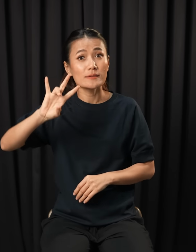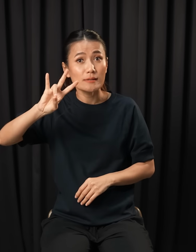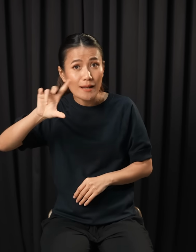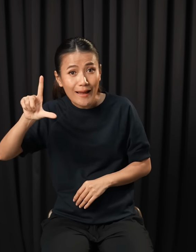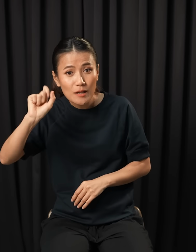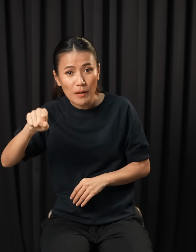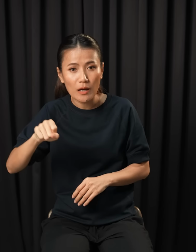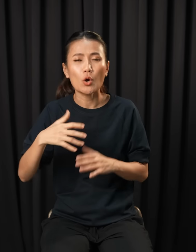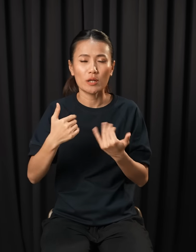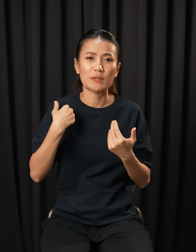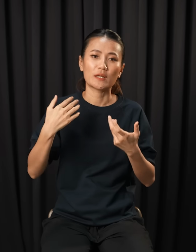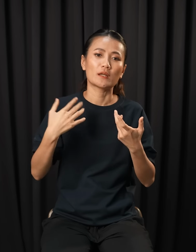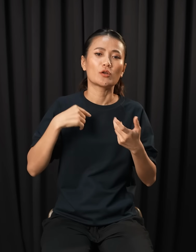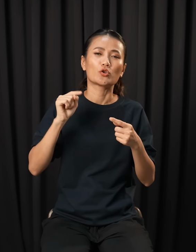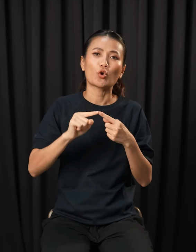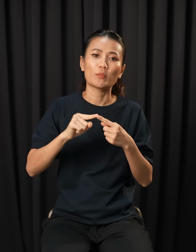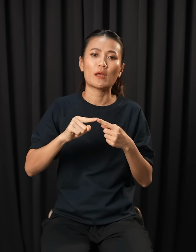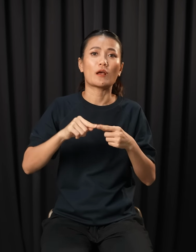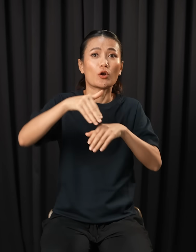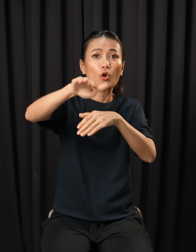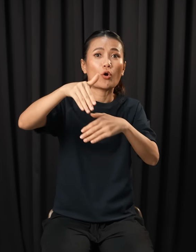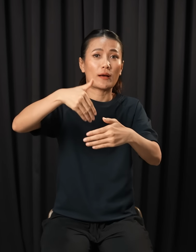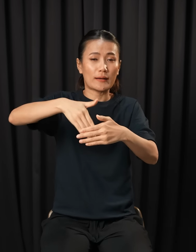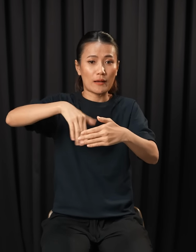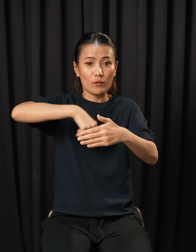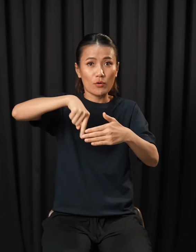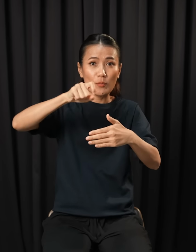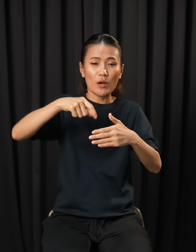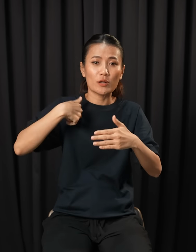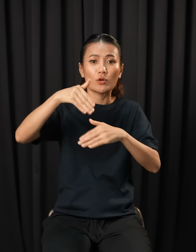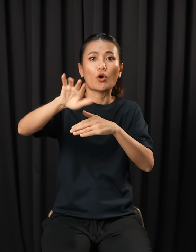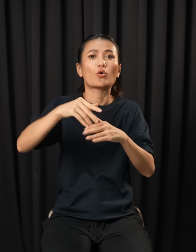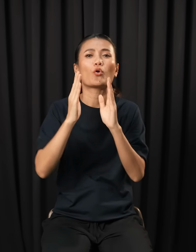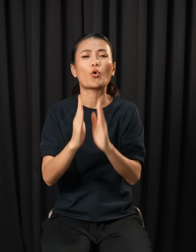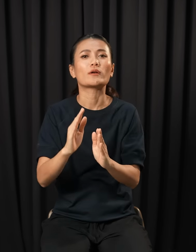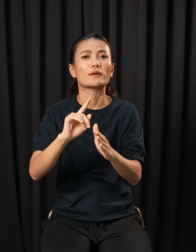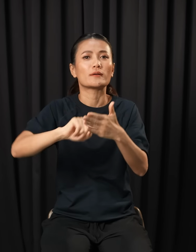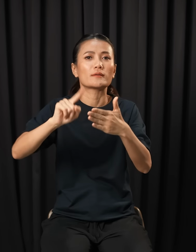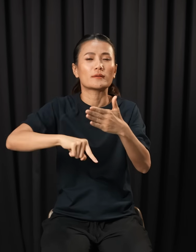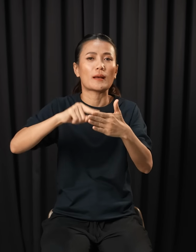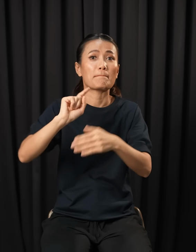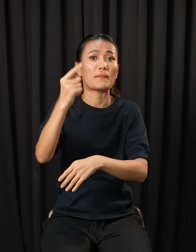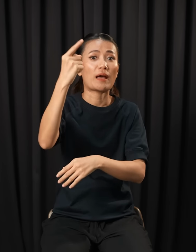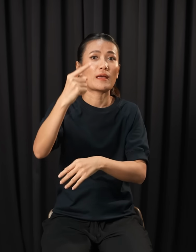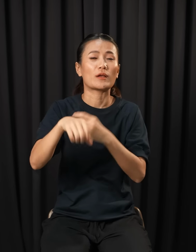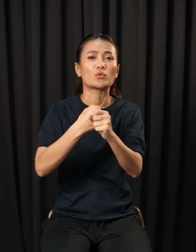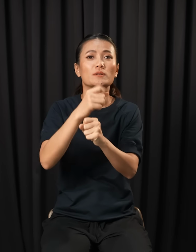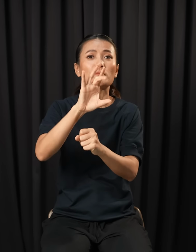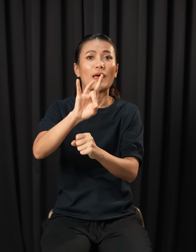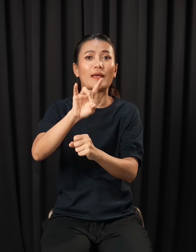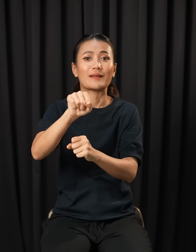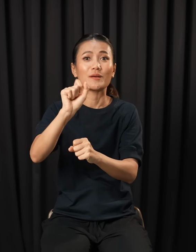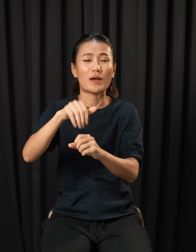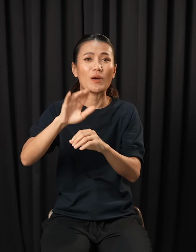ราจะไปถึง6ล้าน3 6ล้าน4 7ล้านอันนี้ขึ้นอยู่กับเราละ ปัจจัยภายในกับปัจจัยภายนอก2อย่าง โอเค ปัจจัยภายนอกก็คือคนที่มาเลือกตั้งใหม่ครั้งแรกอ